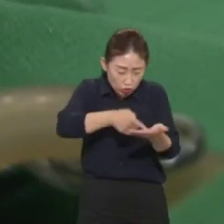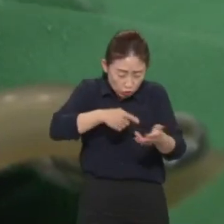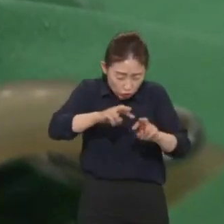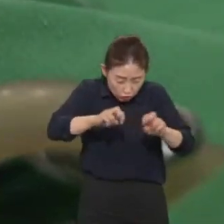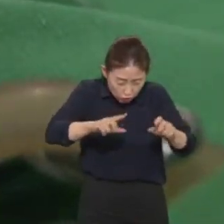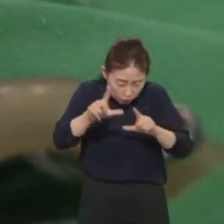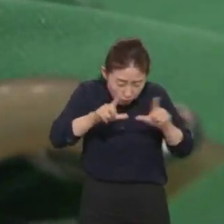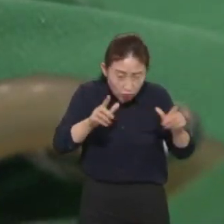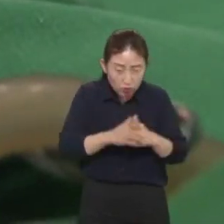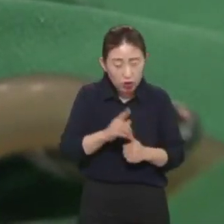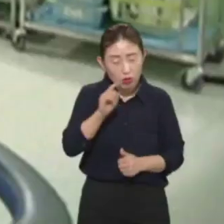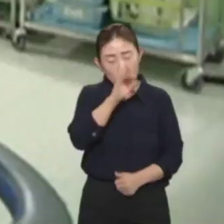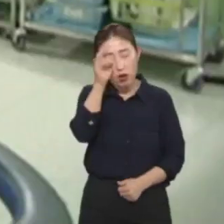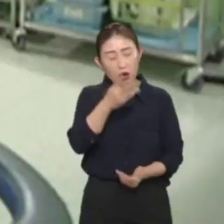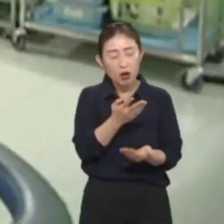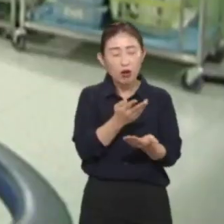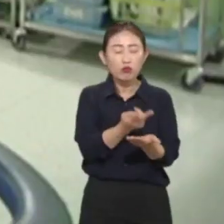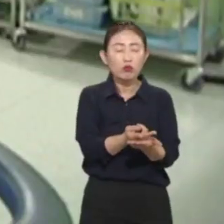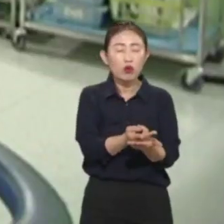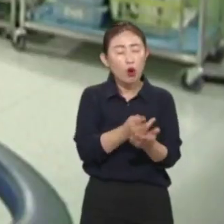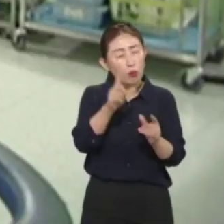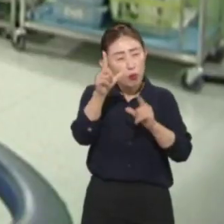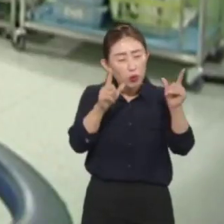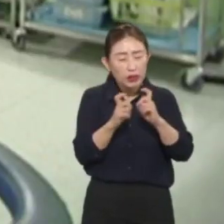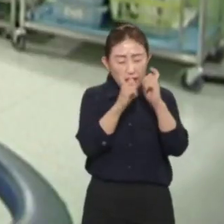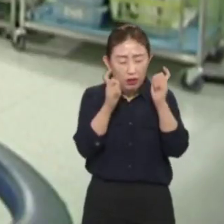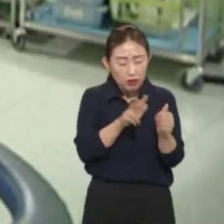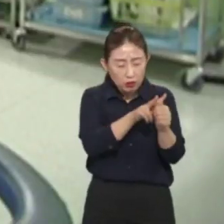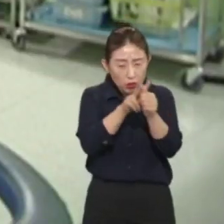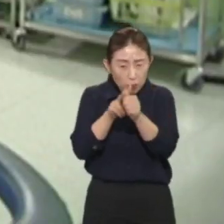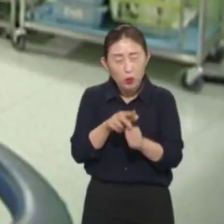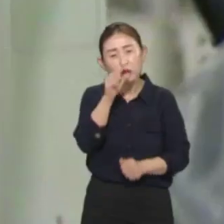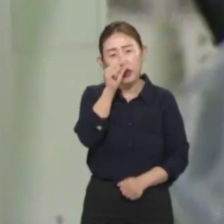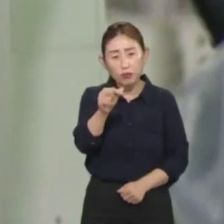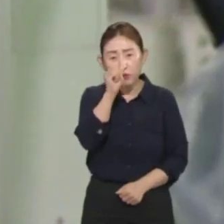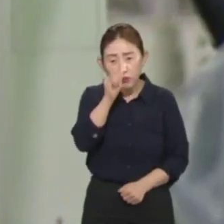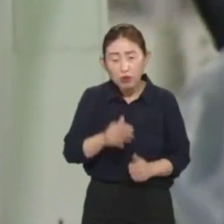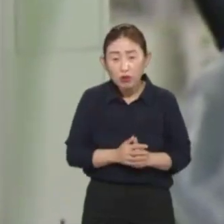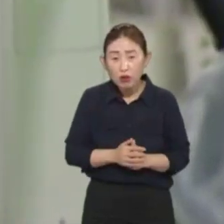과정이나 의식 없는 환자의 모습 등 민감한 정보가 다뤄지기 때문에